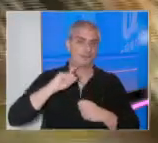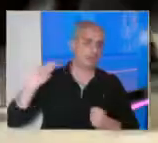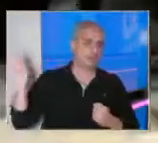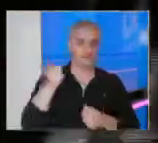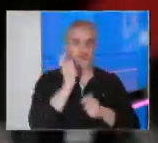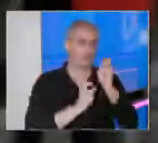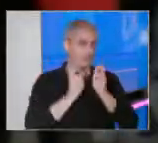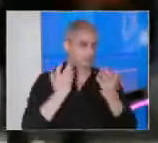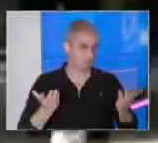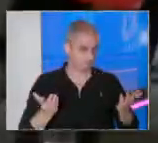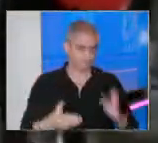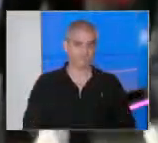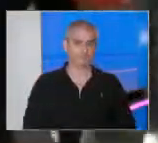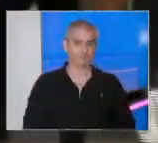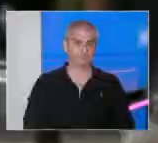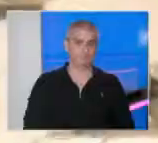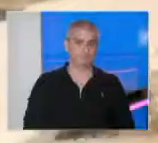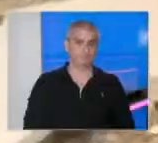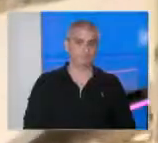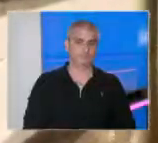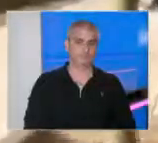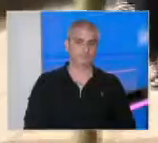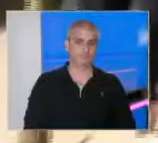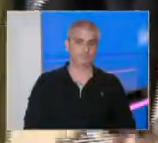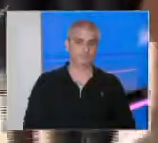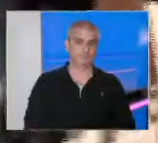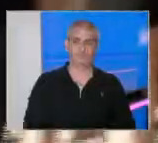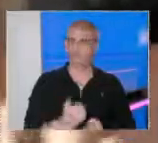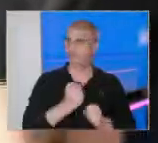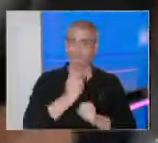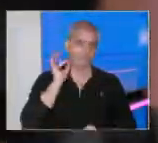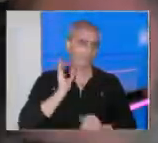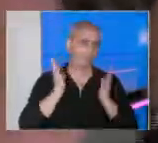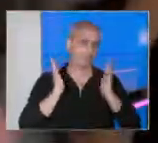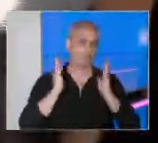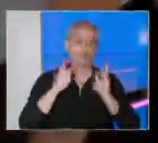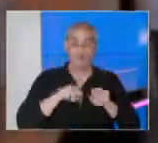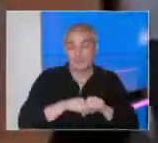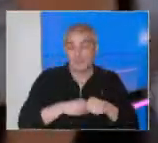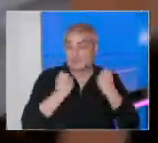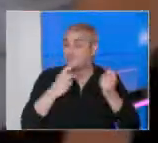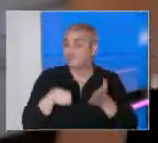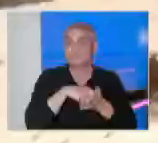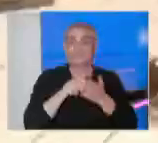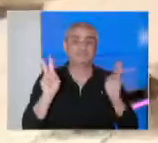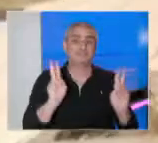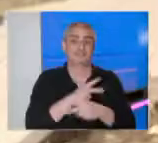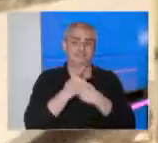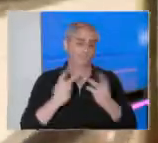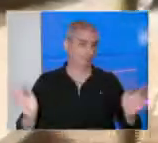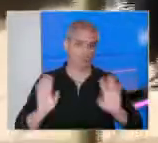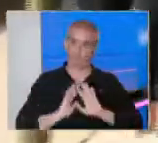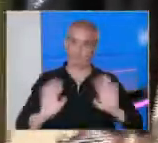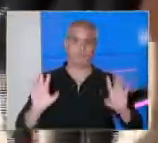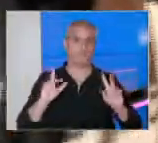אוכלוסיית התלמידים. ומה שעושים זה עוול בל יכופר, זה נזק בלתי הפיך.